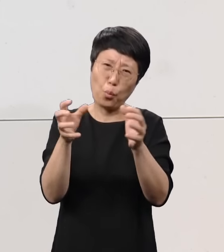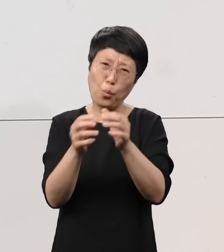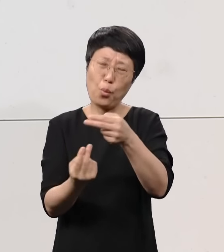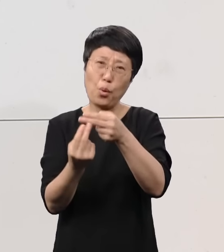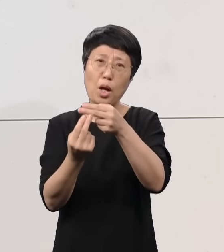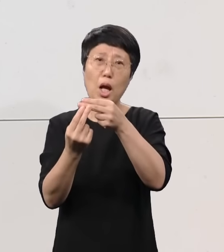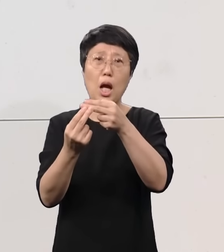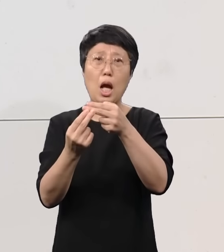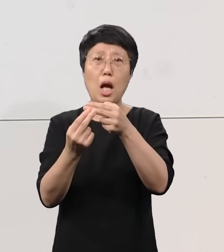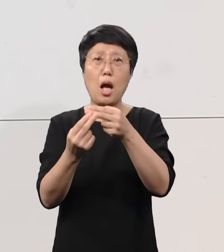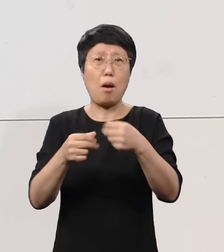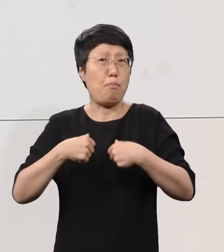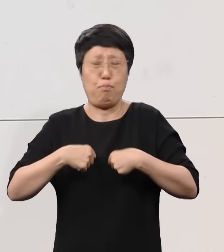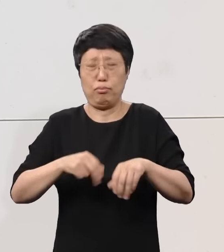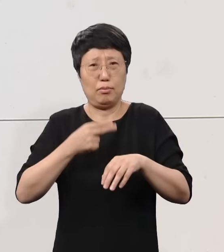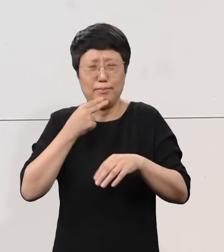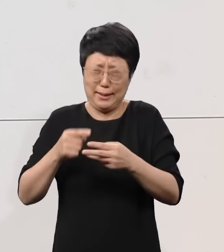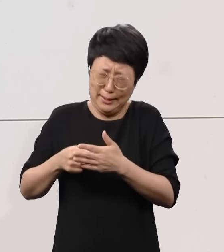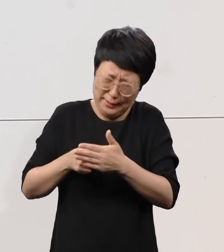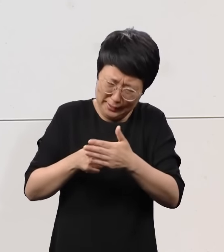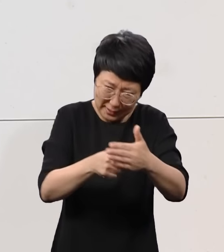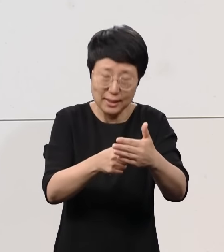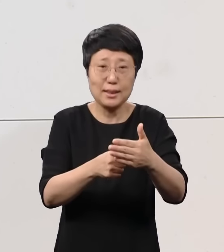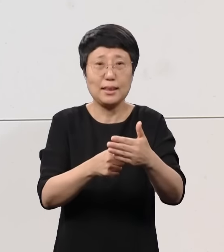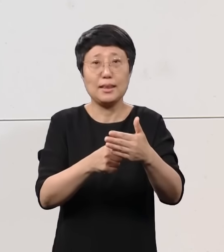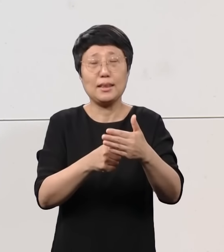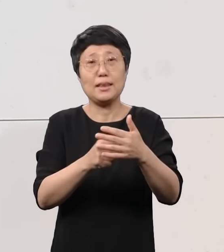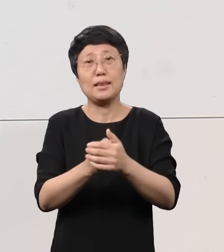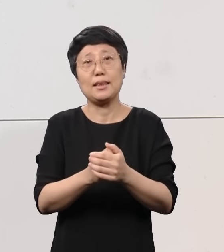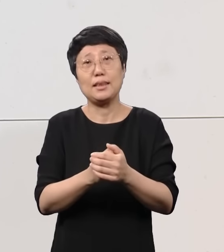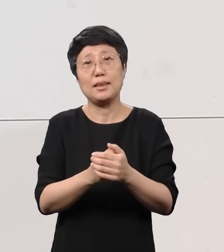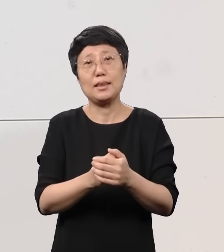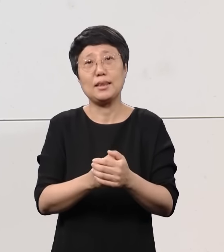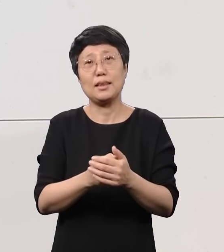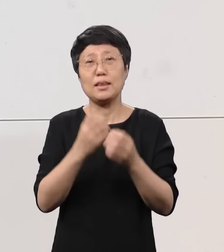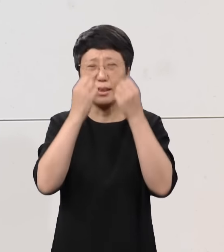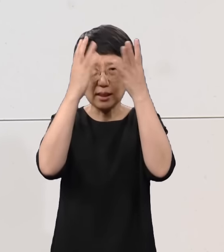싶어하는 그 바람을 잘 알고 있습니다